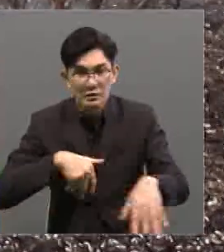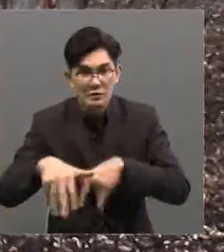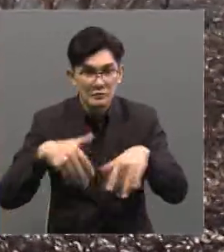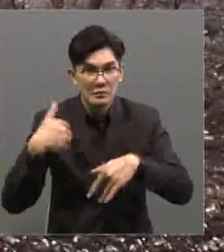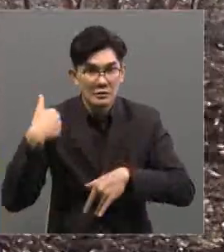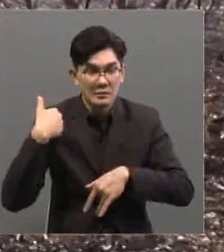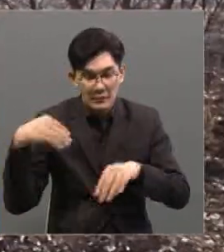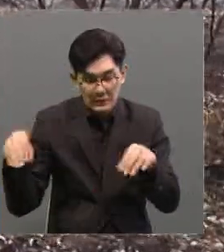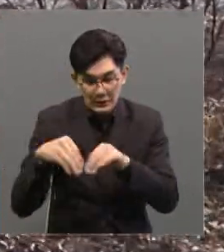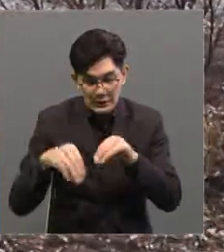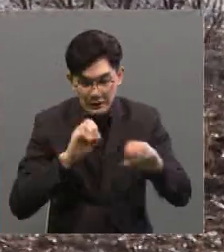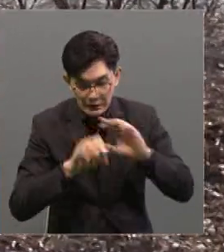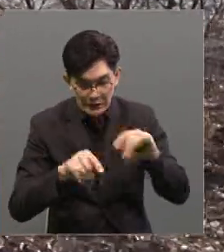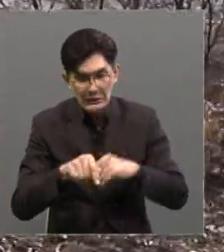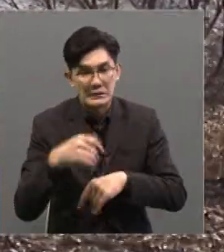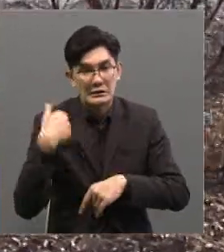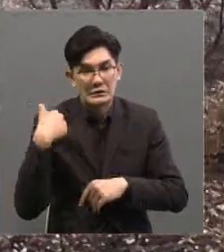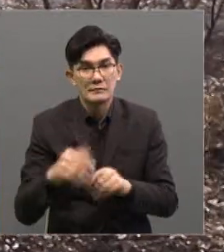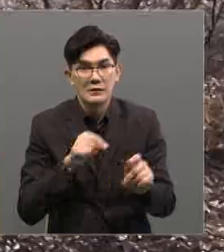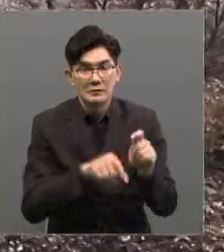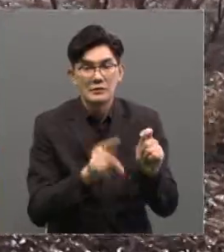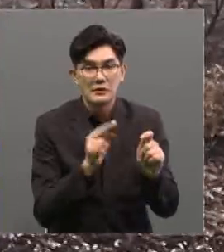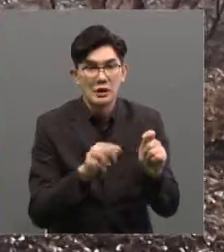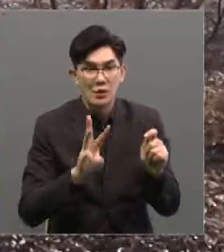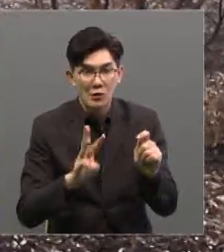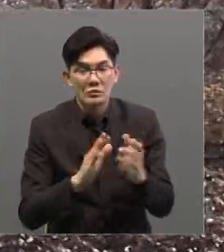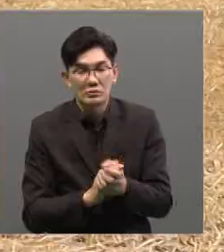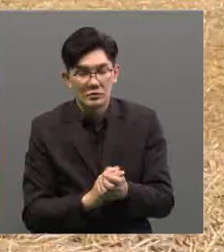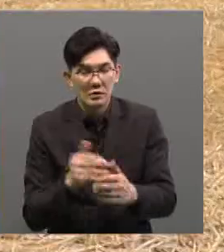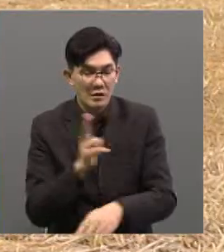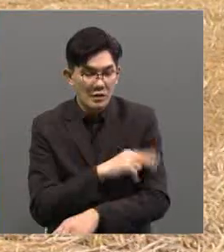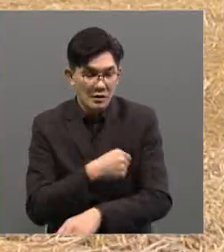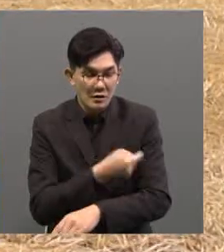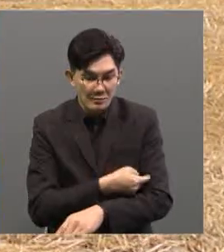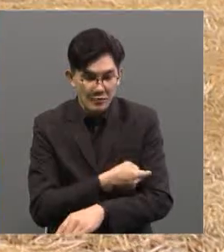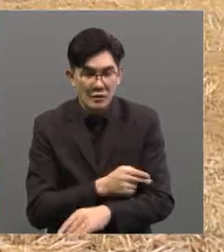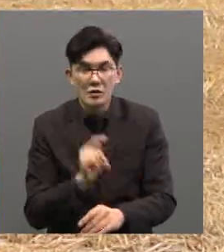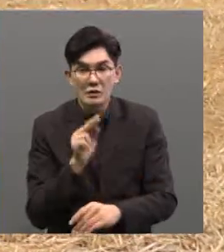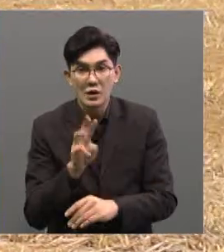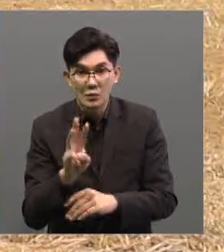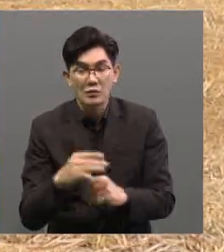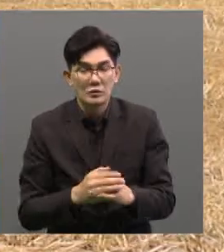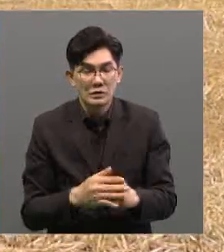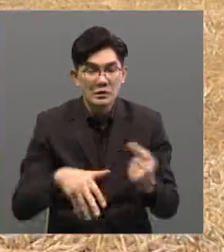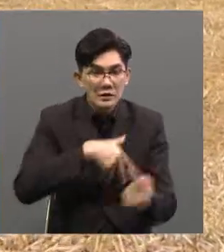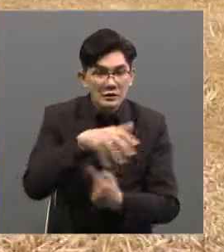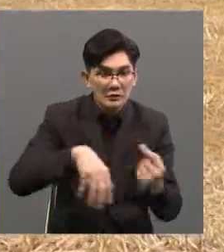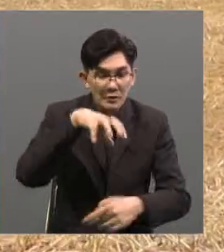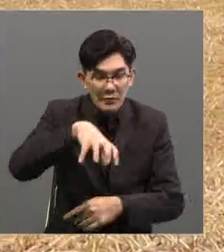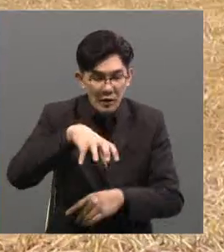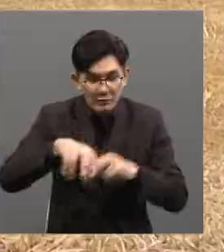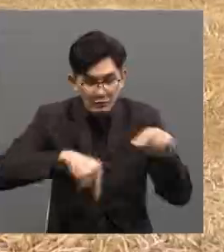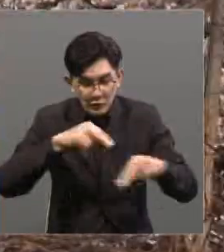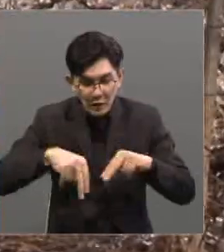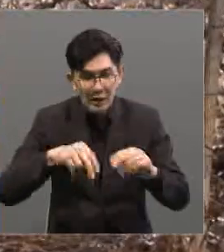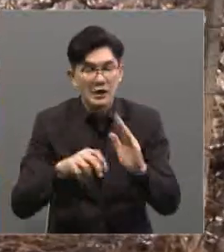นในรัศมีที่ใกล้บ่อขยะอย่างเช่นอำเภอท่าวุ้งสำนักงานสาธารณสุขอำเภอท่าวุ้งสำนักงานสิ่งแวดล้อมและควบคุมมลพิ